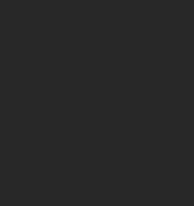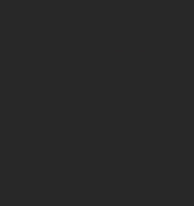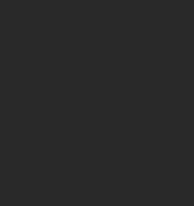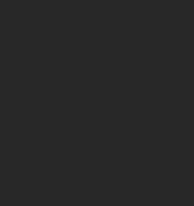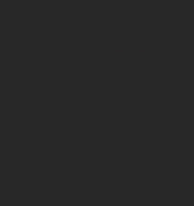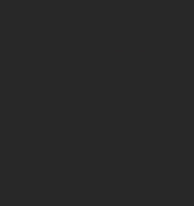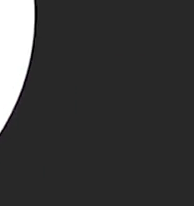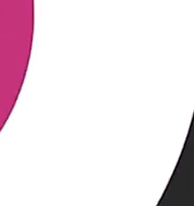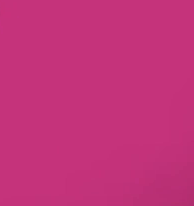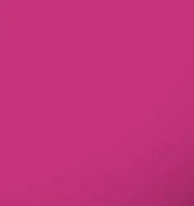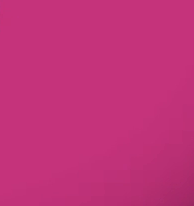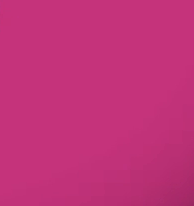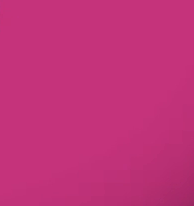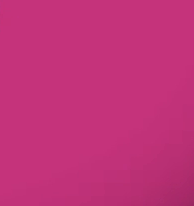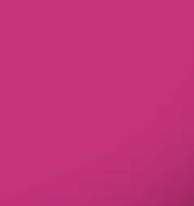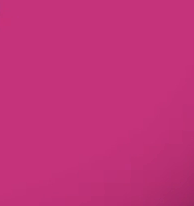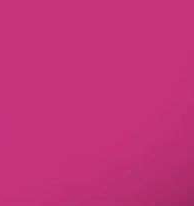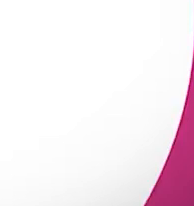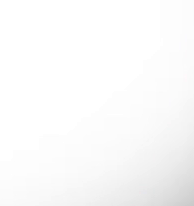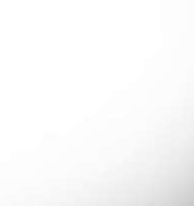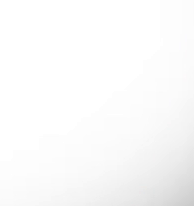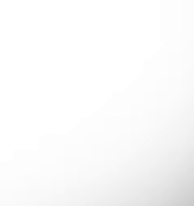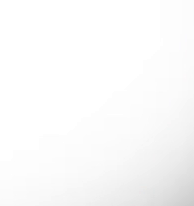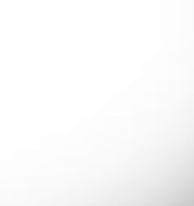Re, viss ēters ir te!